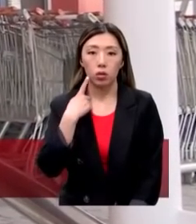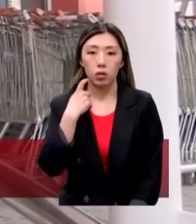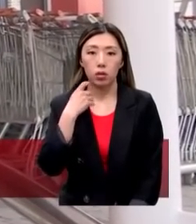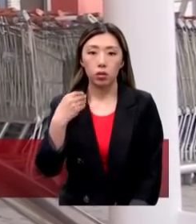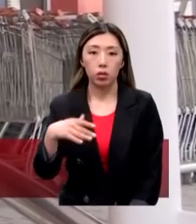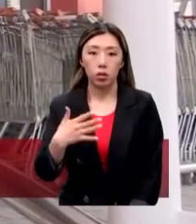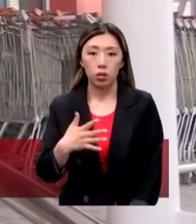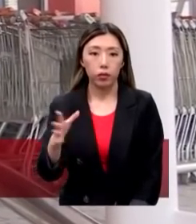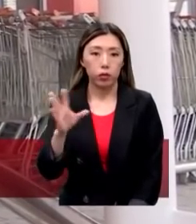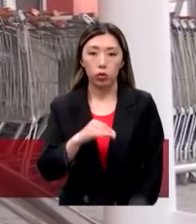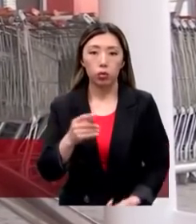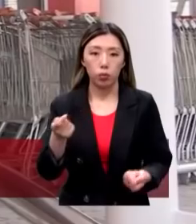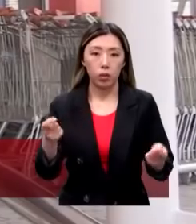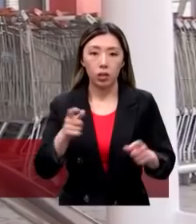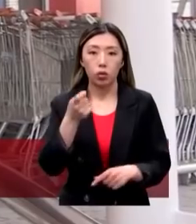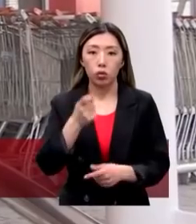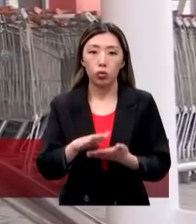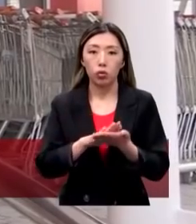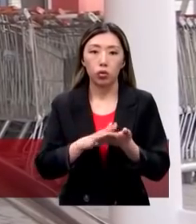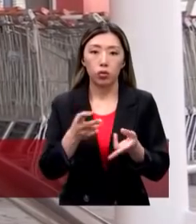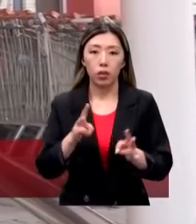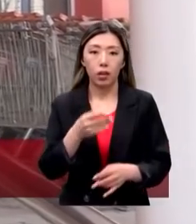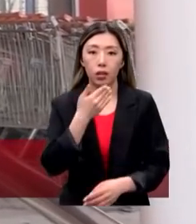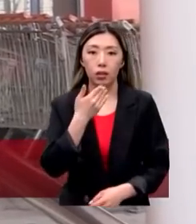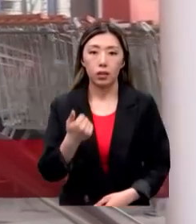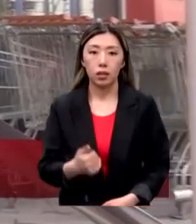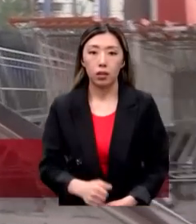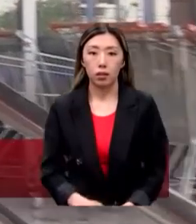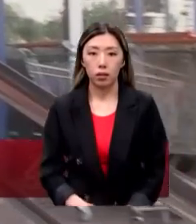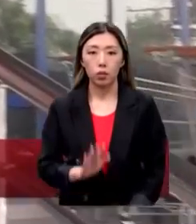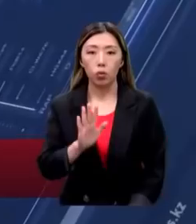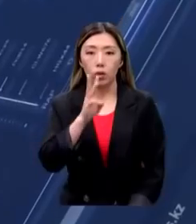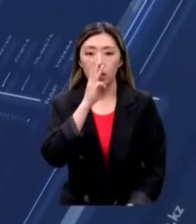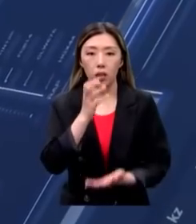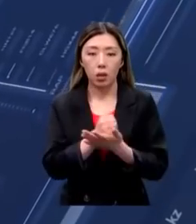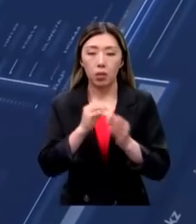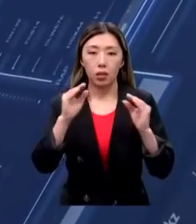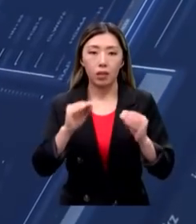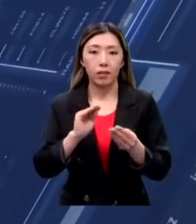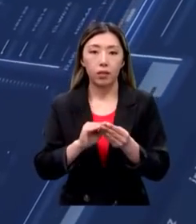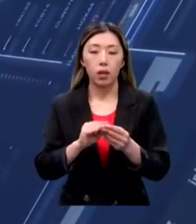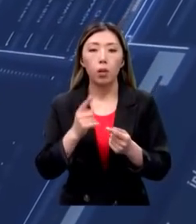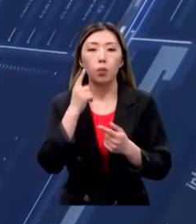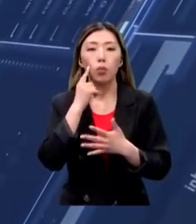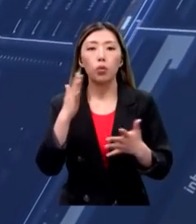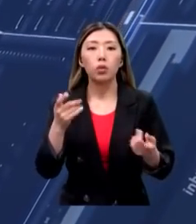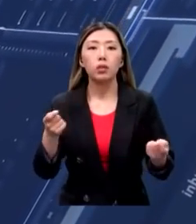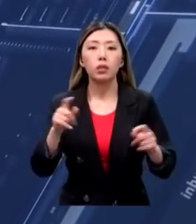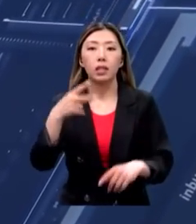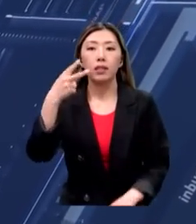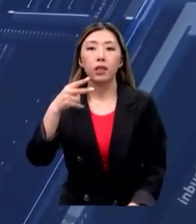дорогой. В принципе, все подорожало. Дешевого даже ничего не осталось. Только зарплата не поднялась. Больше всего взлетели в цене сразу